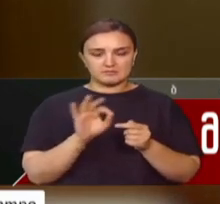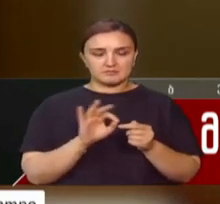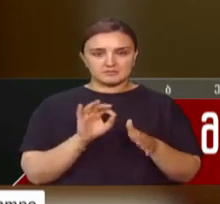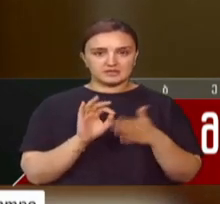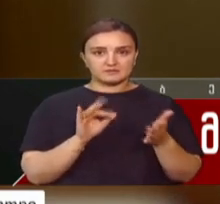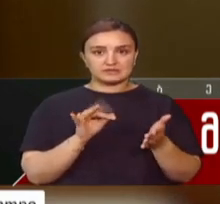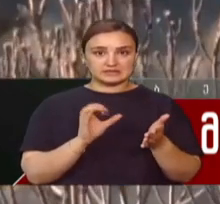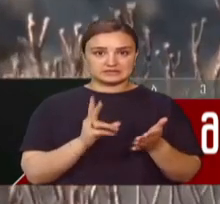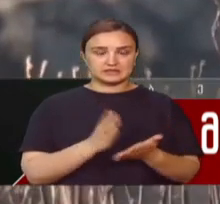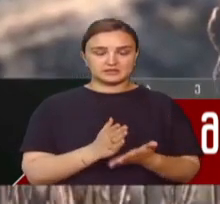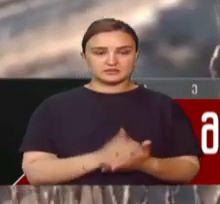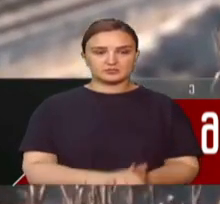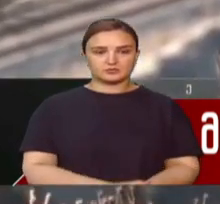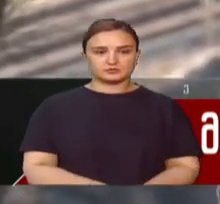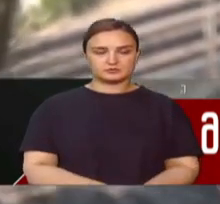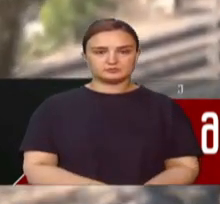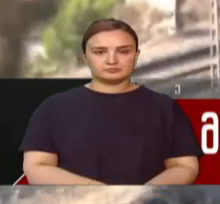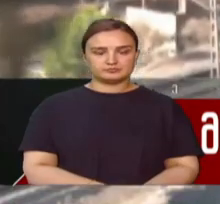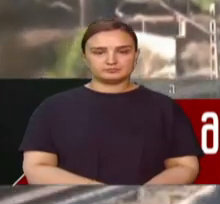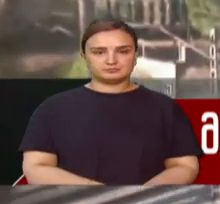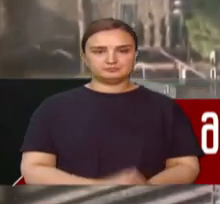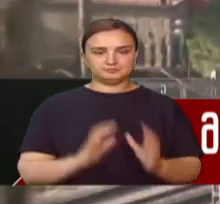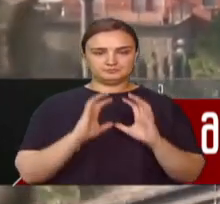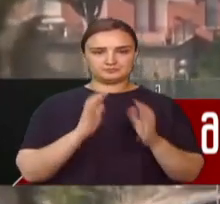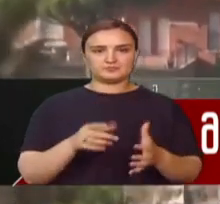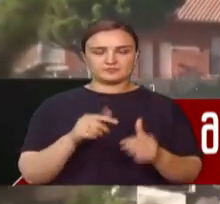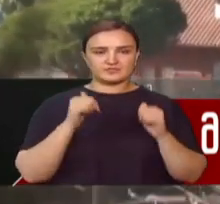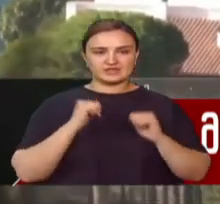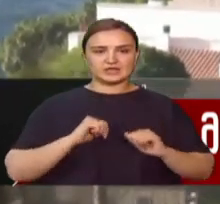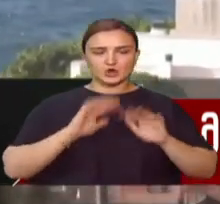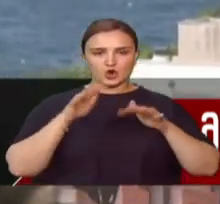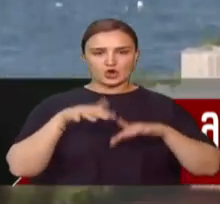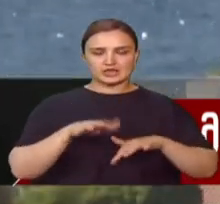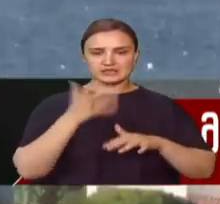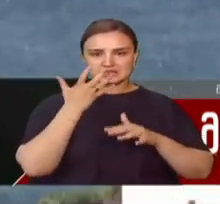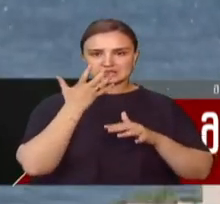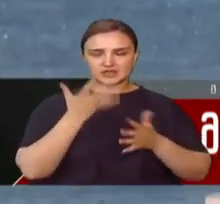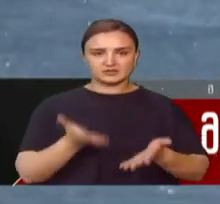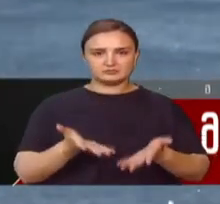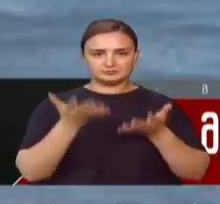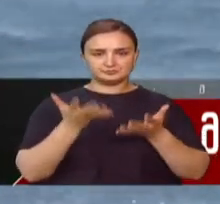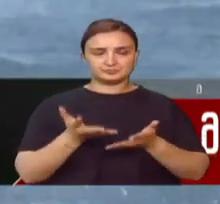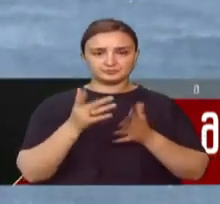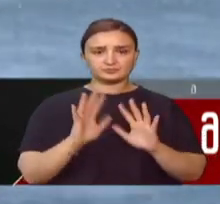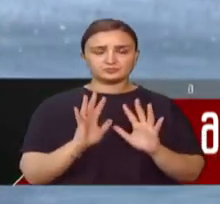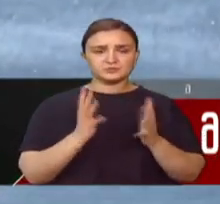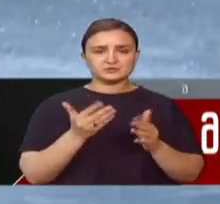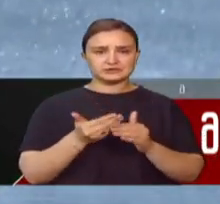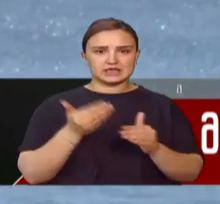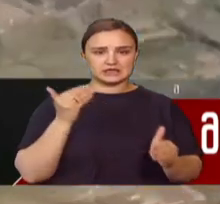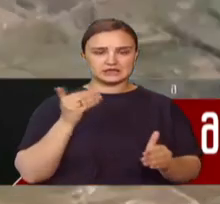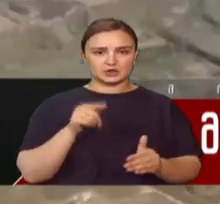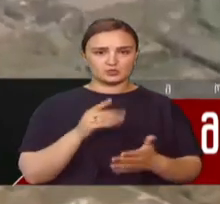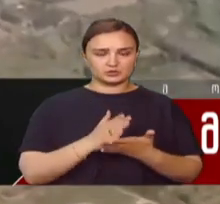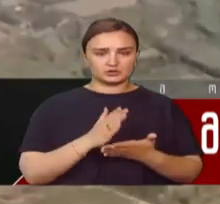რადგან რისკი არსებობს. მსოფლიო ამჟამად ელ-ნინიოს, ანუ წყნარი ოკეანის დამათბობელი ციკლური ფენომენის მოვლენის ადრეულ